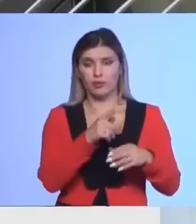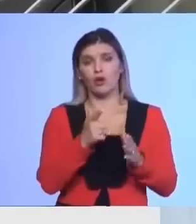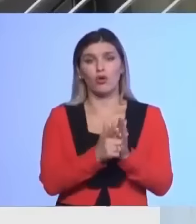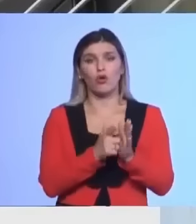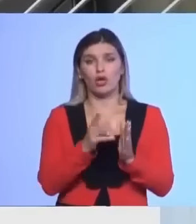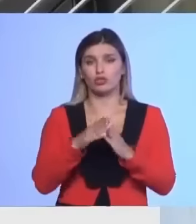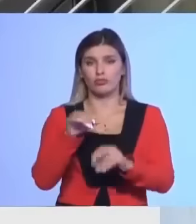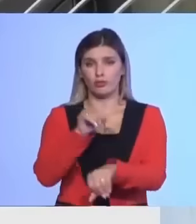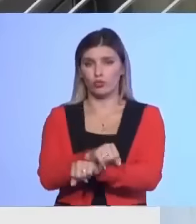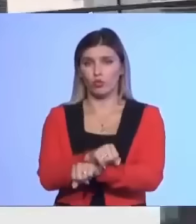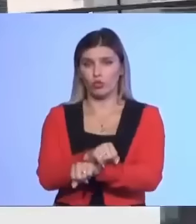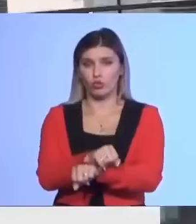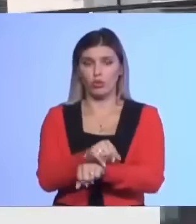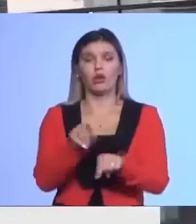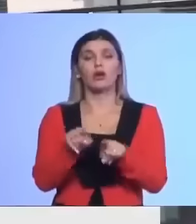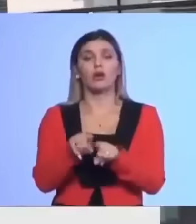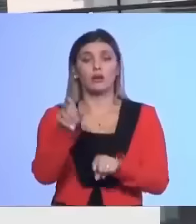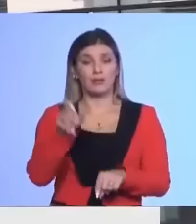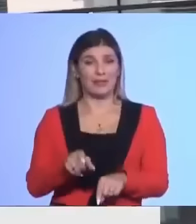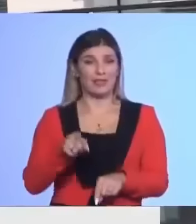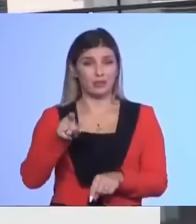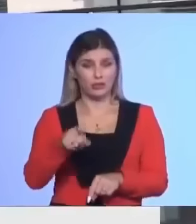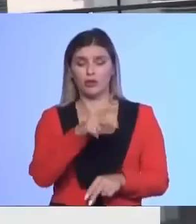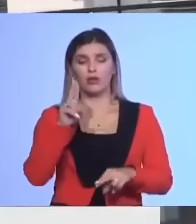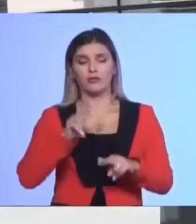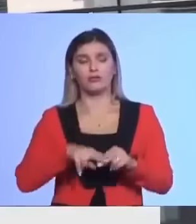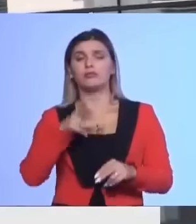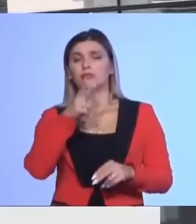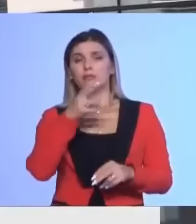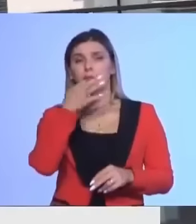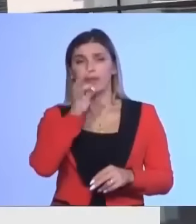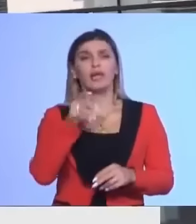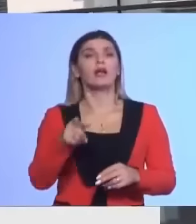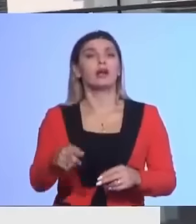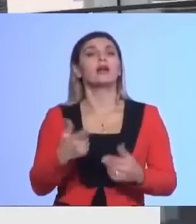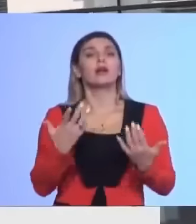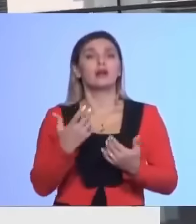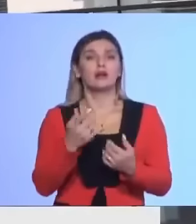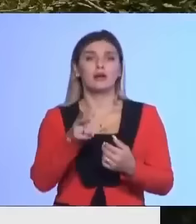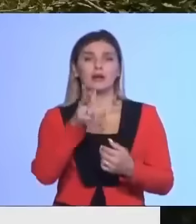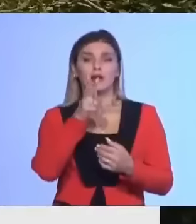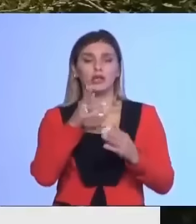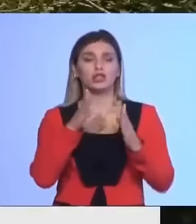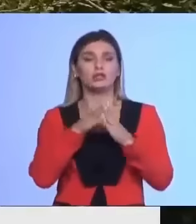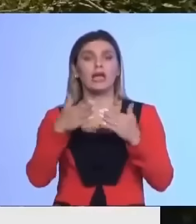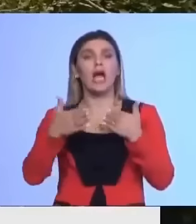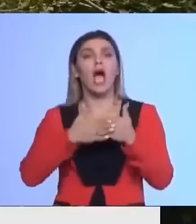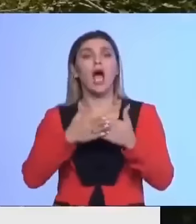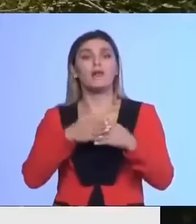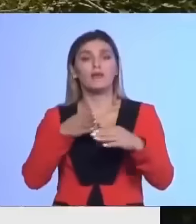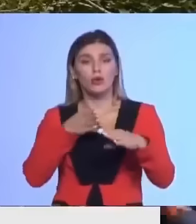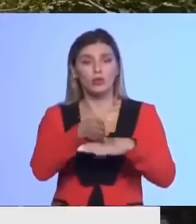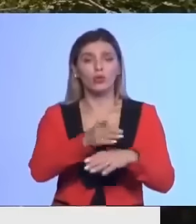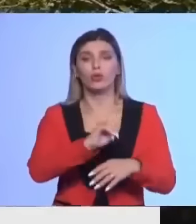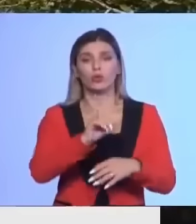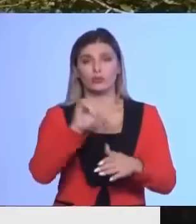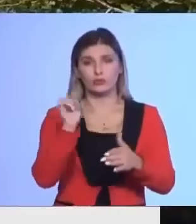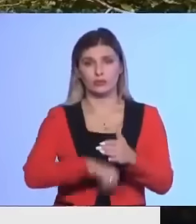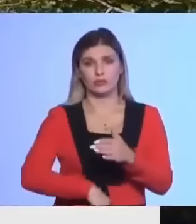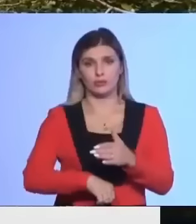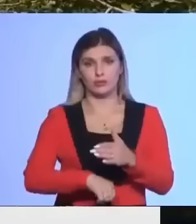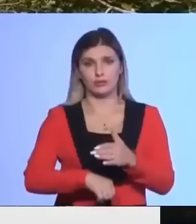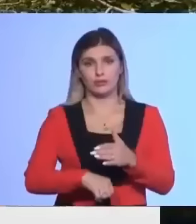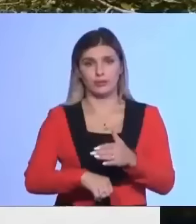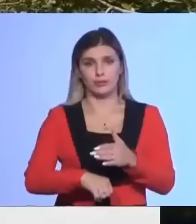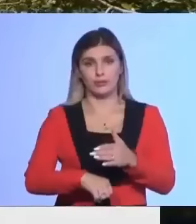arrestit shtëpiak, ashtu që ndaj të pandehurit është caktuar masa e ndalimit për t'ju afruar vendit apo personit të caktuar.